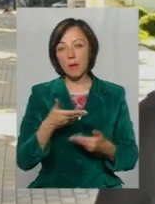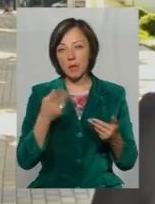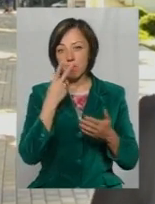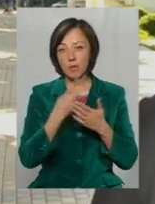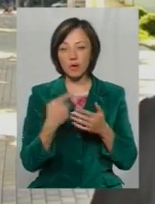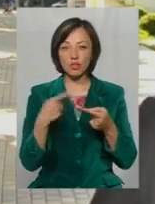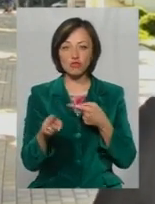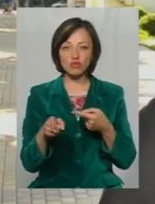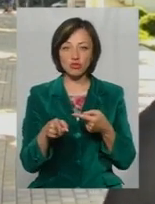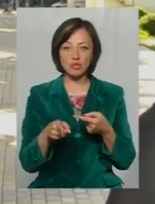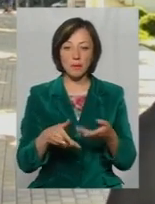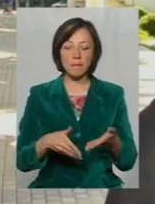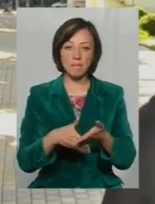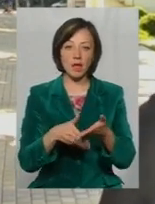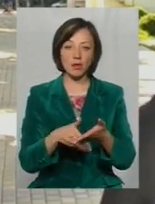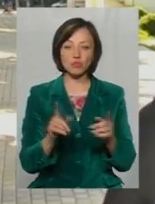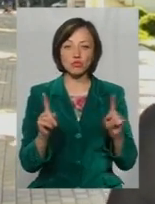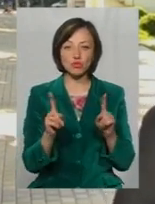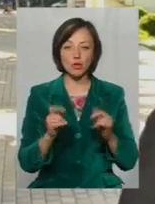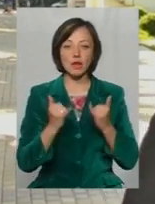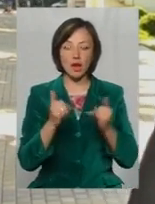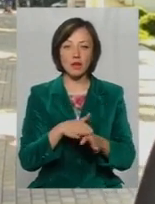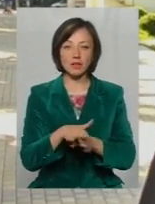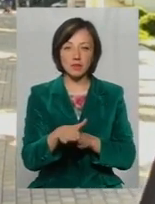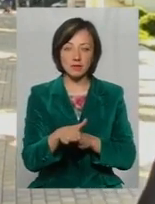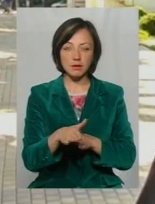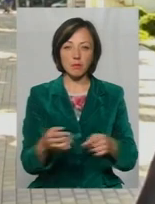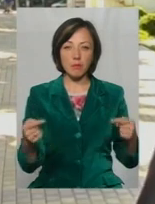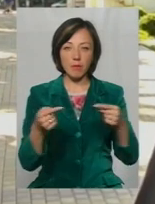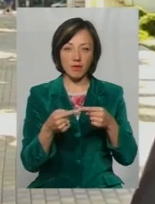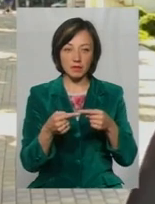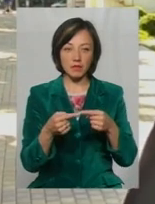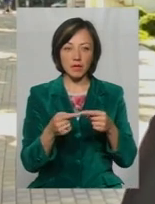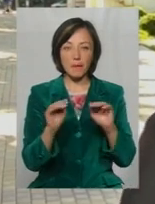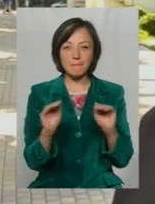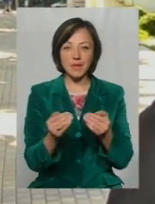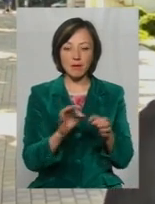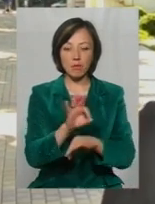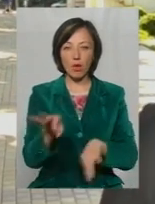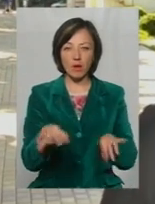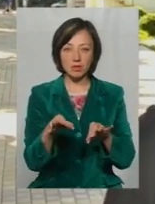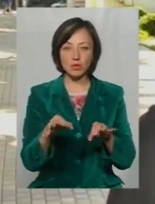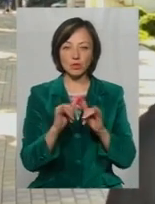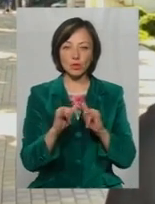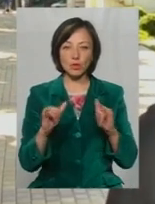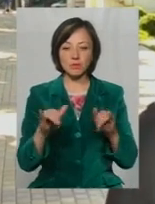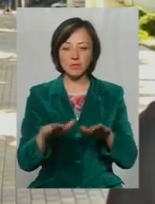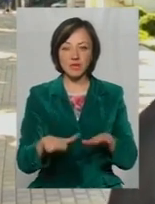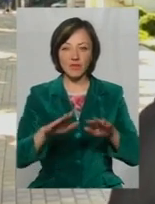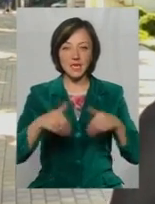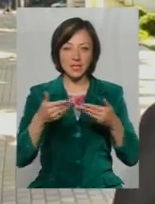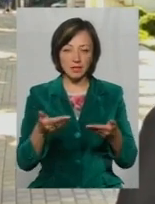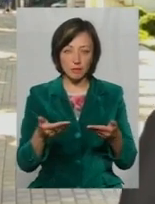інший шлях, що для реалізації певних мікропроєктів з розвитку місцевих